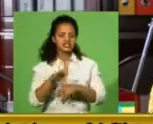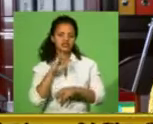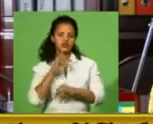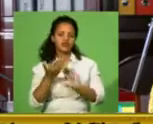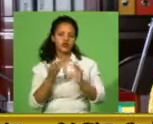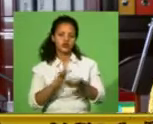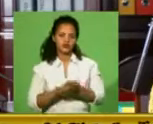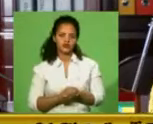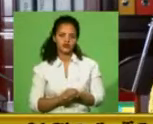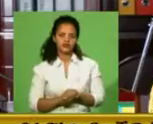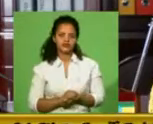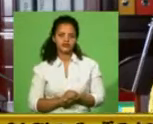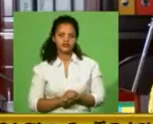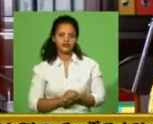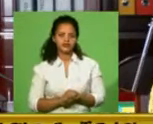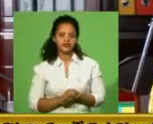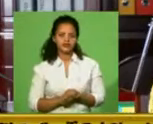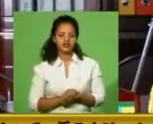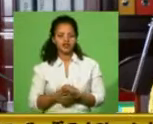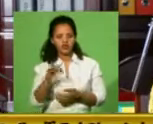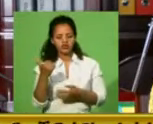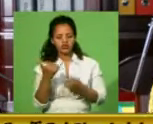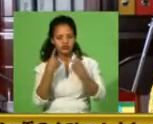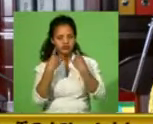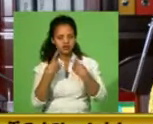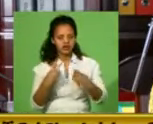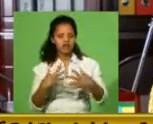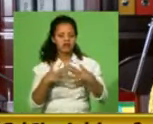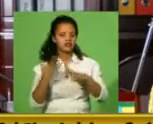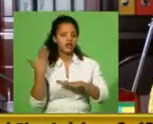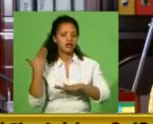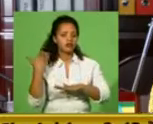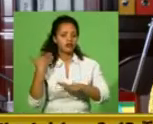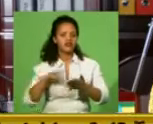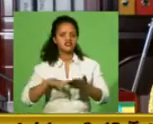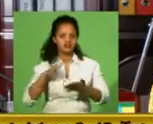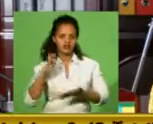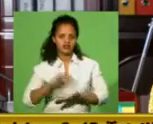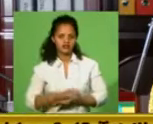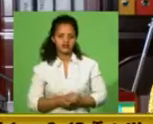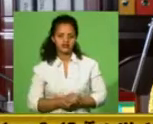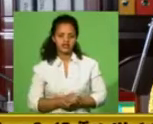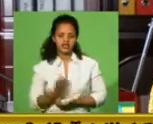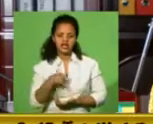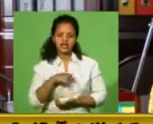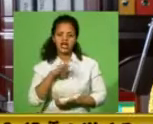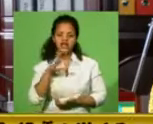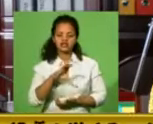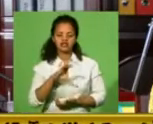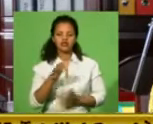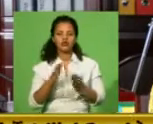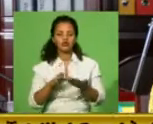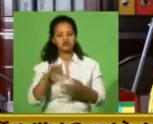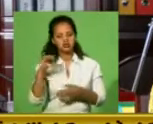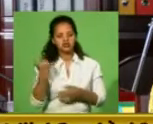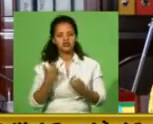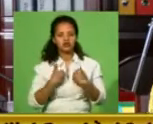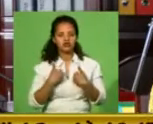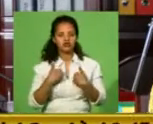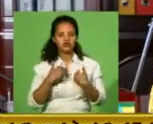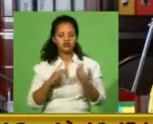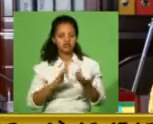የሚሆነው። የቴስቲንግ ማሽን ባለፈውም አንስተናል ለኛ ግድ ነው የሚሆነው እና ሌሎችም አሉ።